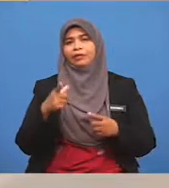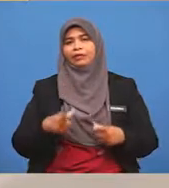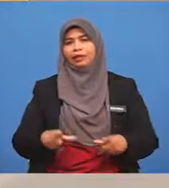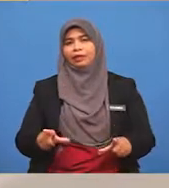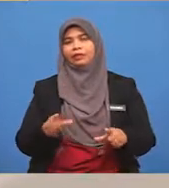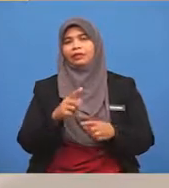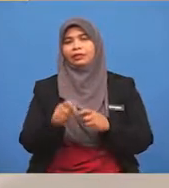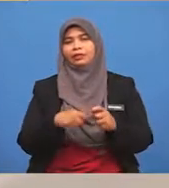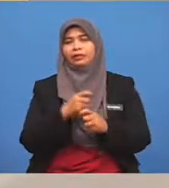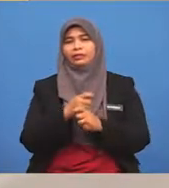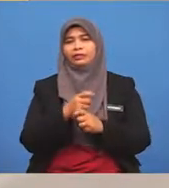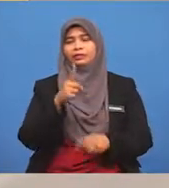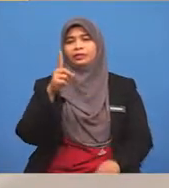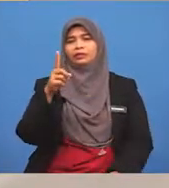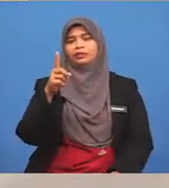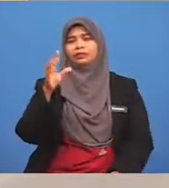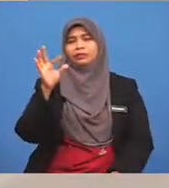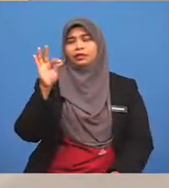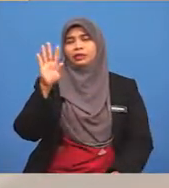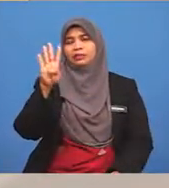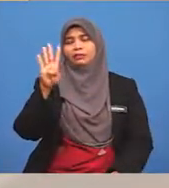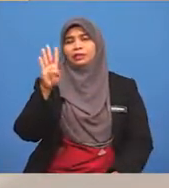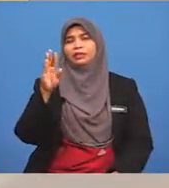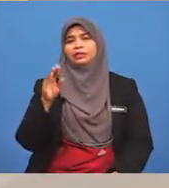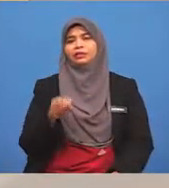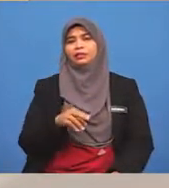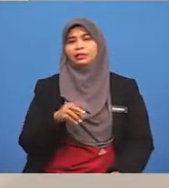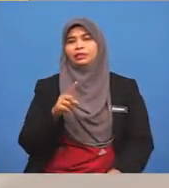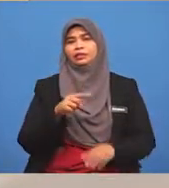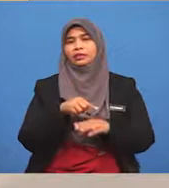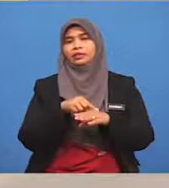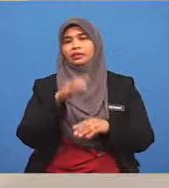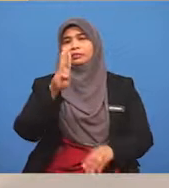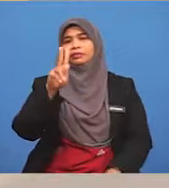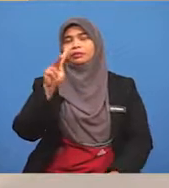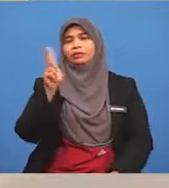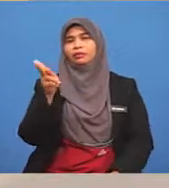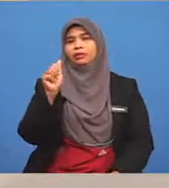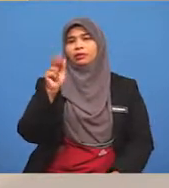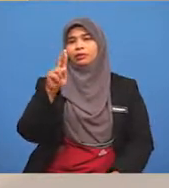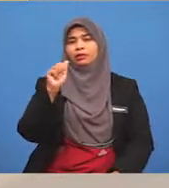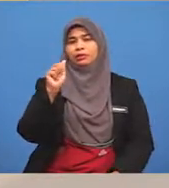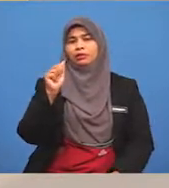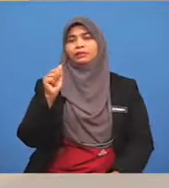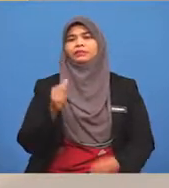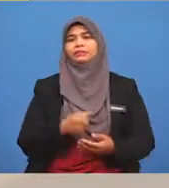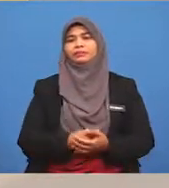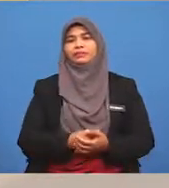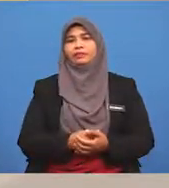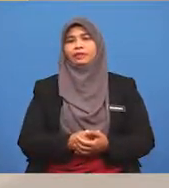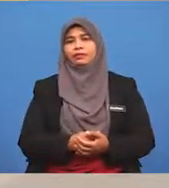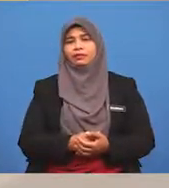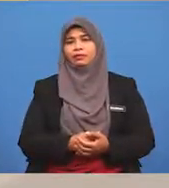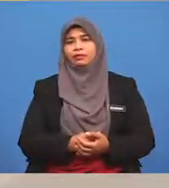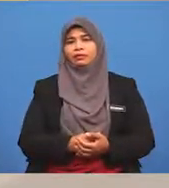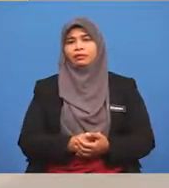pada tahun 194 Hijrah di Bukhara yang terletak di Khurasan,